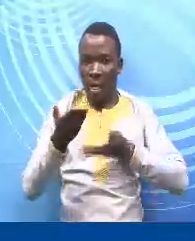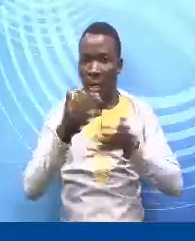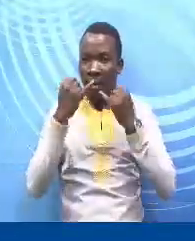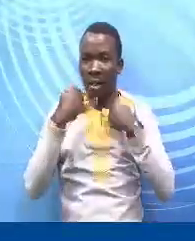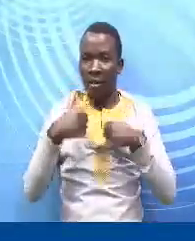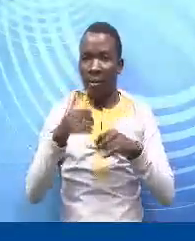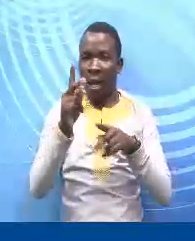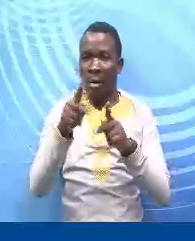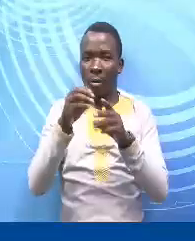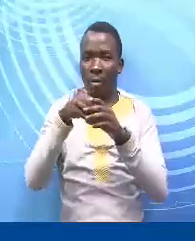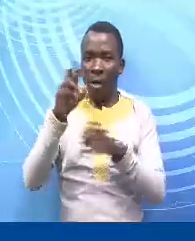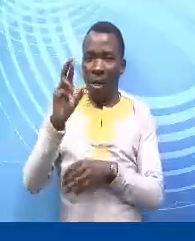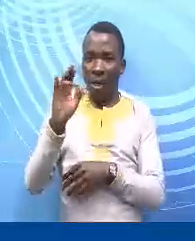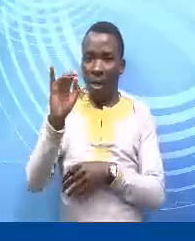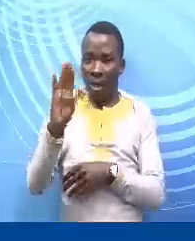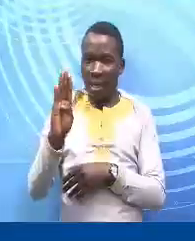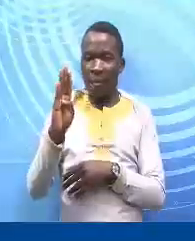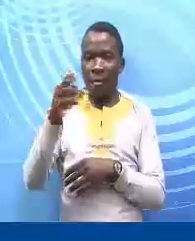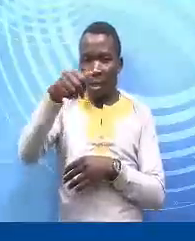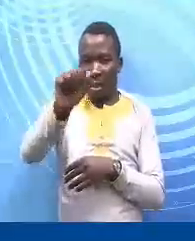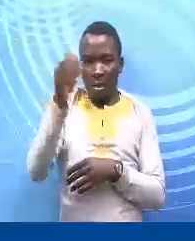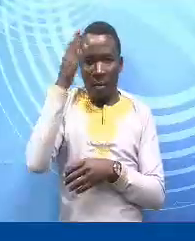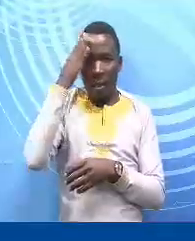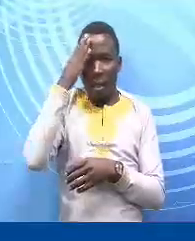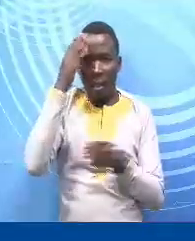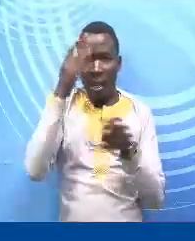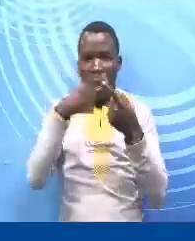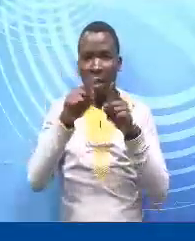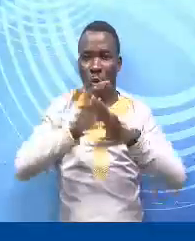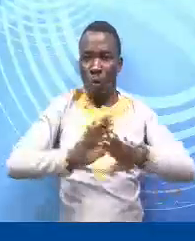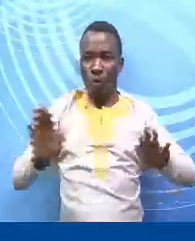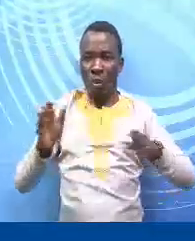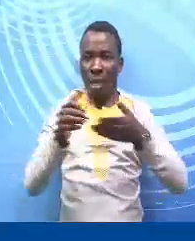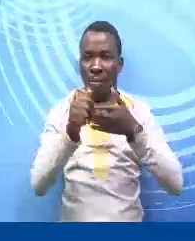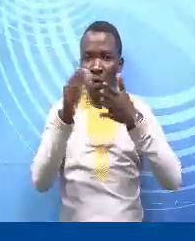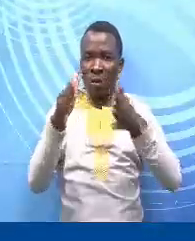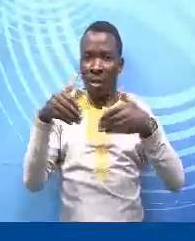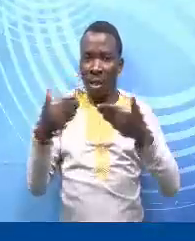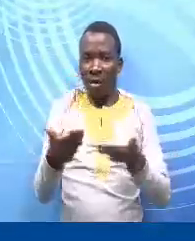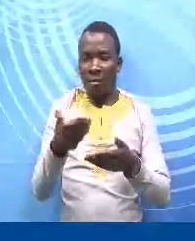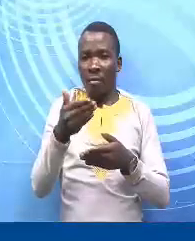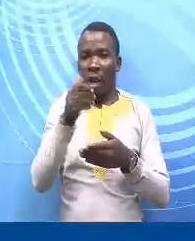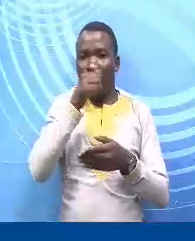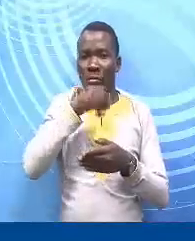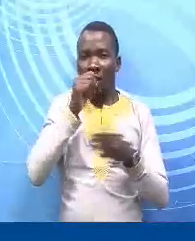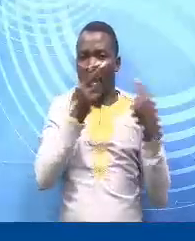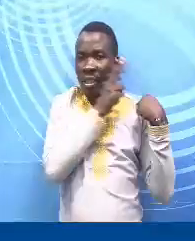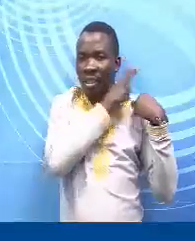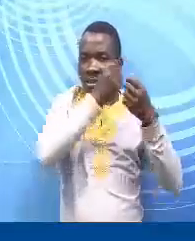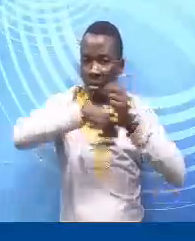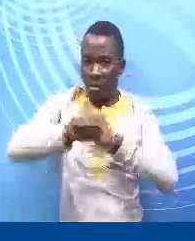ngo abo kuri ribu ya Nyarugenge bakizi gusa ariko uyu muyobozi cyangwa se umunyamabanga nshingwabikorwa w'umurenge wa